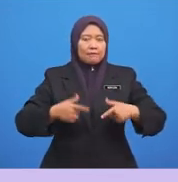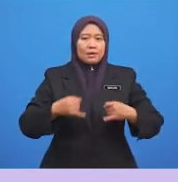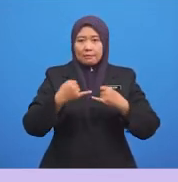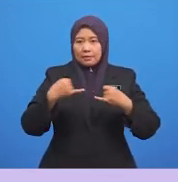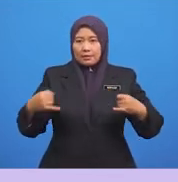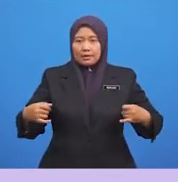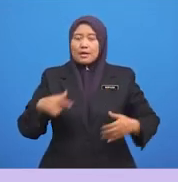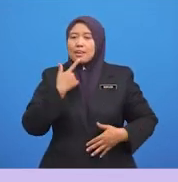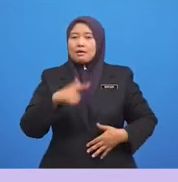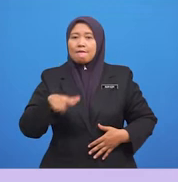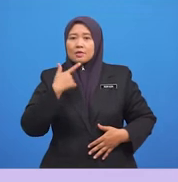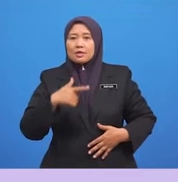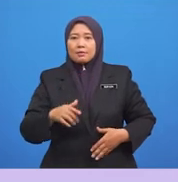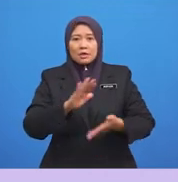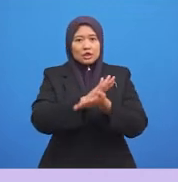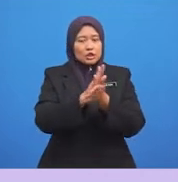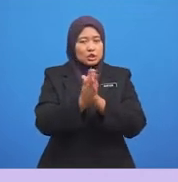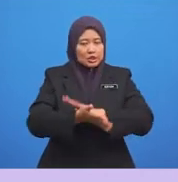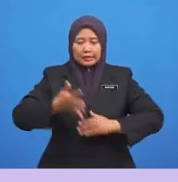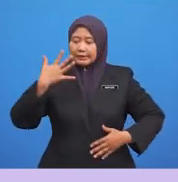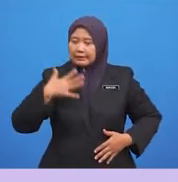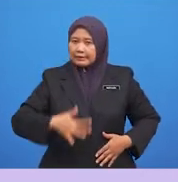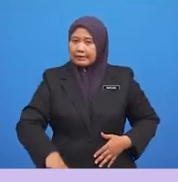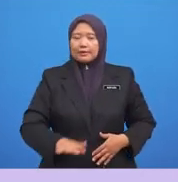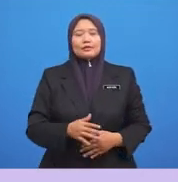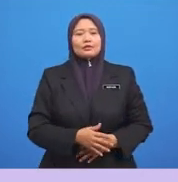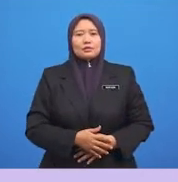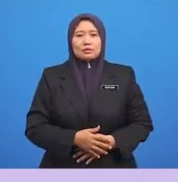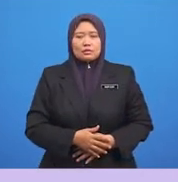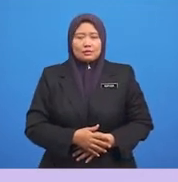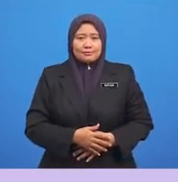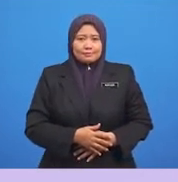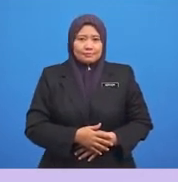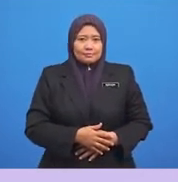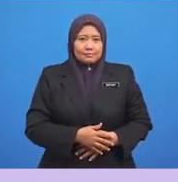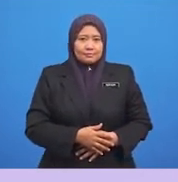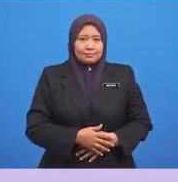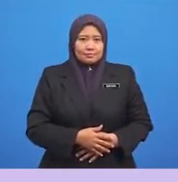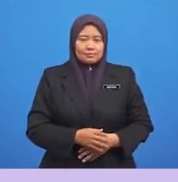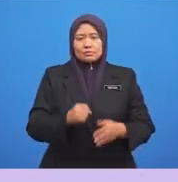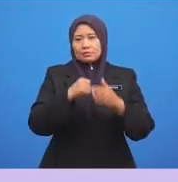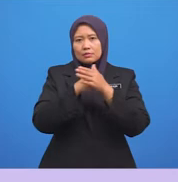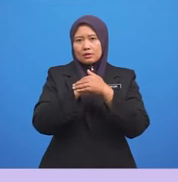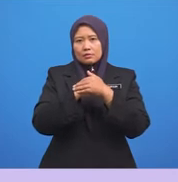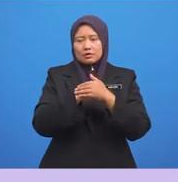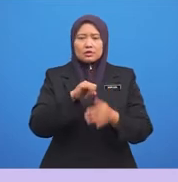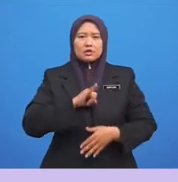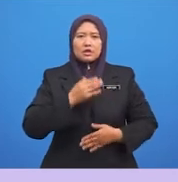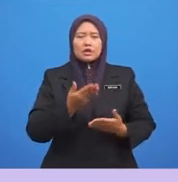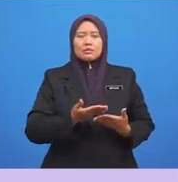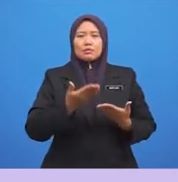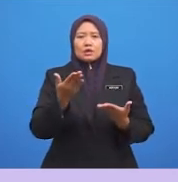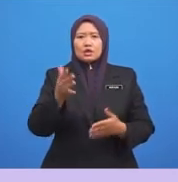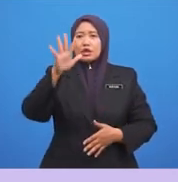kain. Tahniah semua. Kamu memang hebat dan terbaik. Jadi, cikgu bagi 5